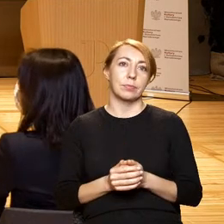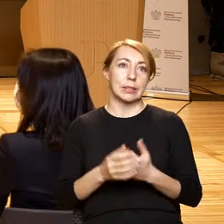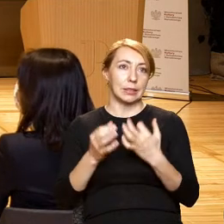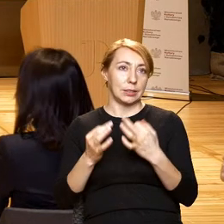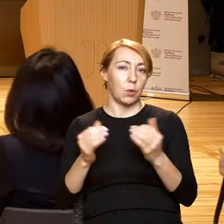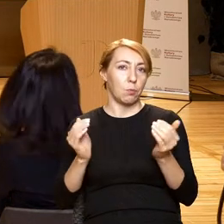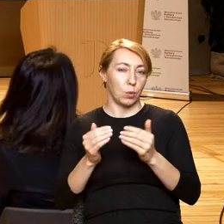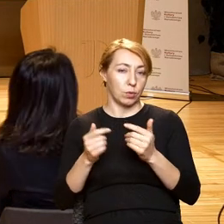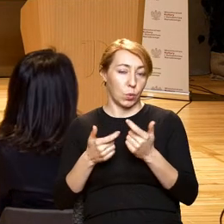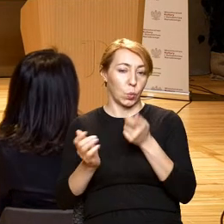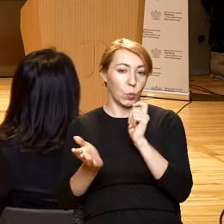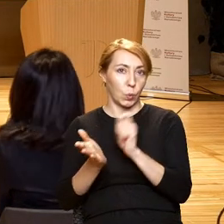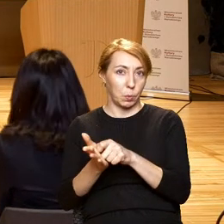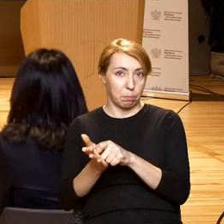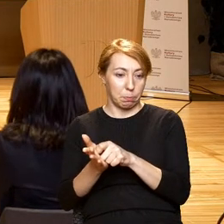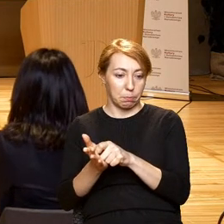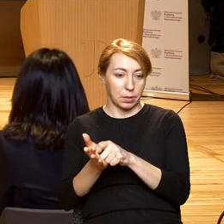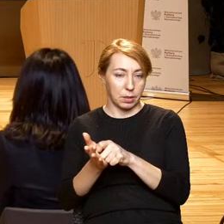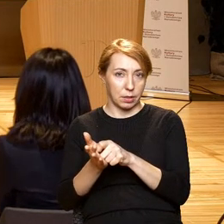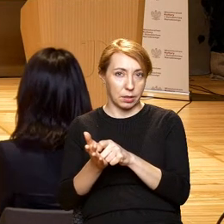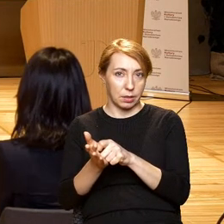możemy tego dokonać